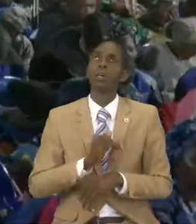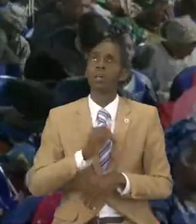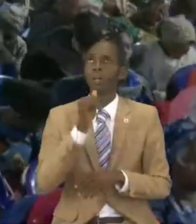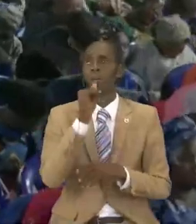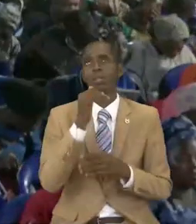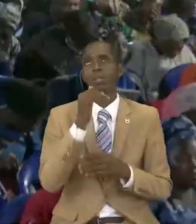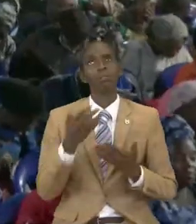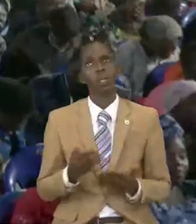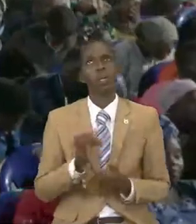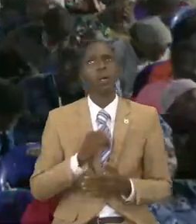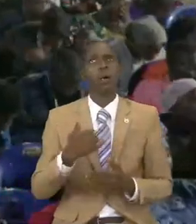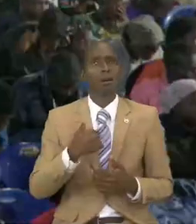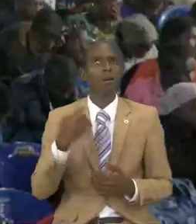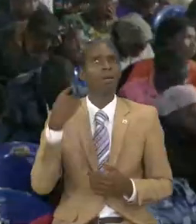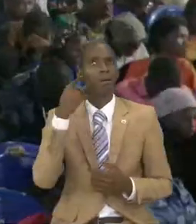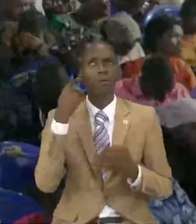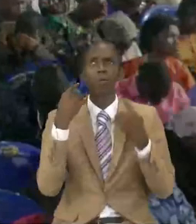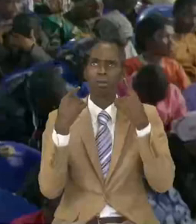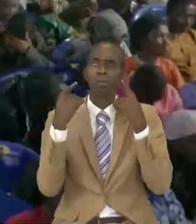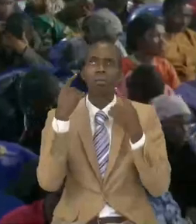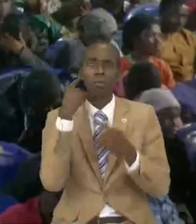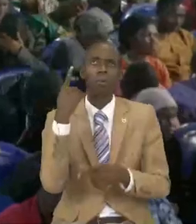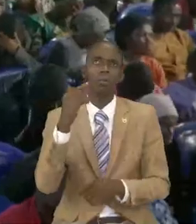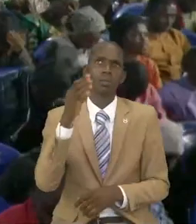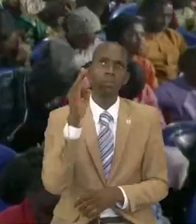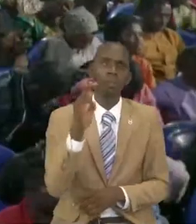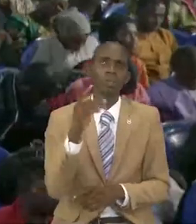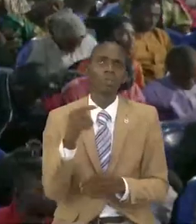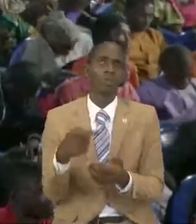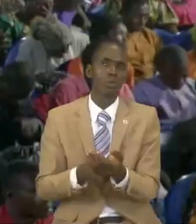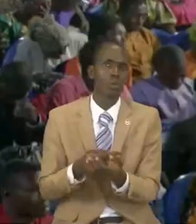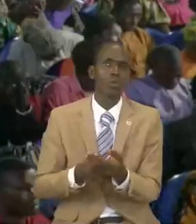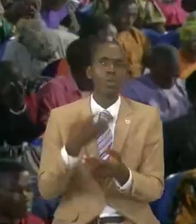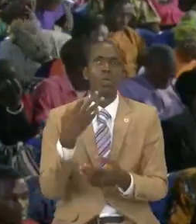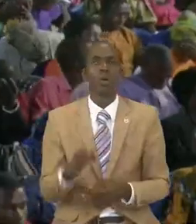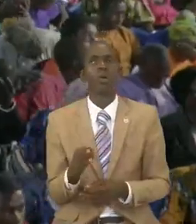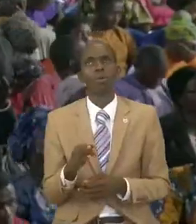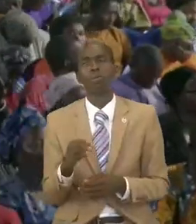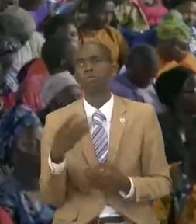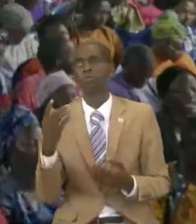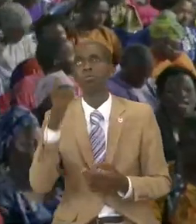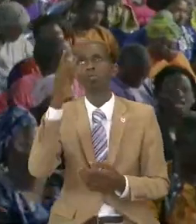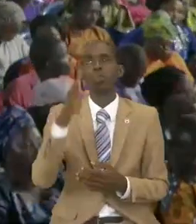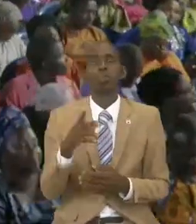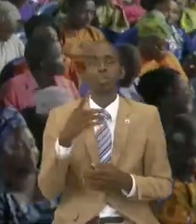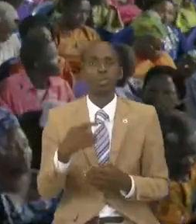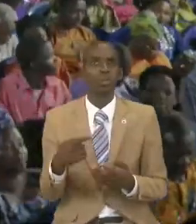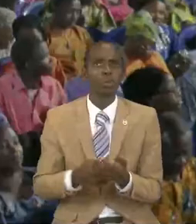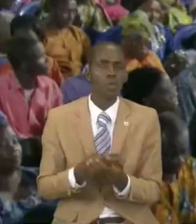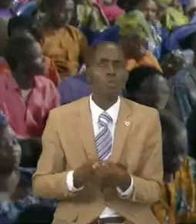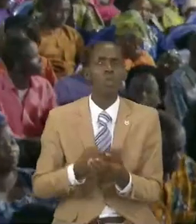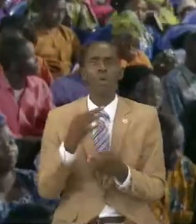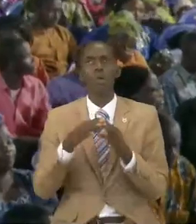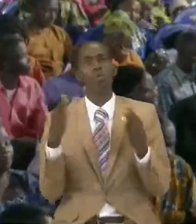suis là. J'ai entendu l'évangile, la bonne nouvelle de Dieu, la bonne nouvelle de la porte ouverte au salut, la